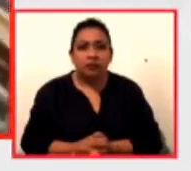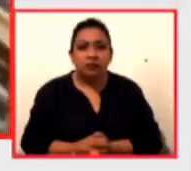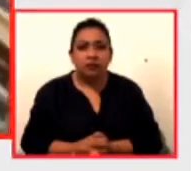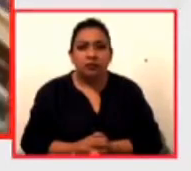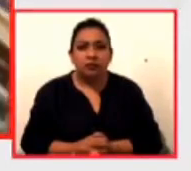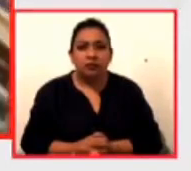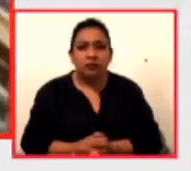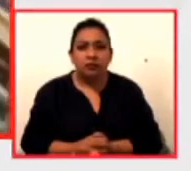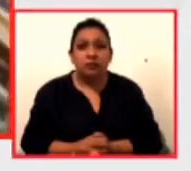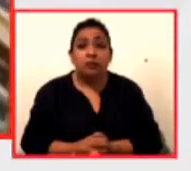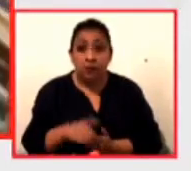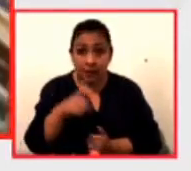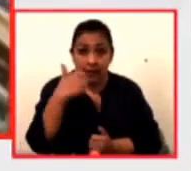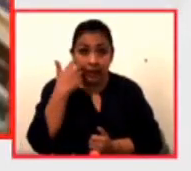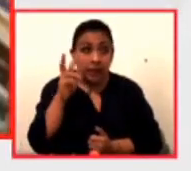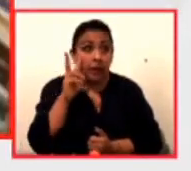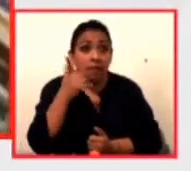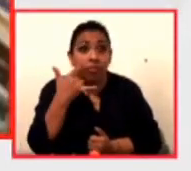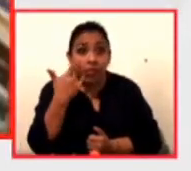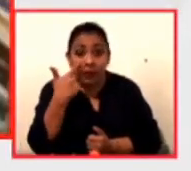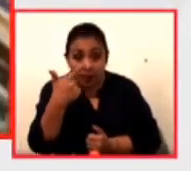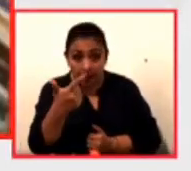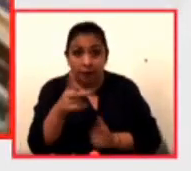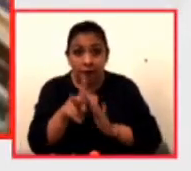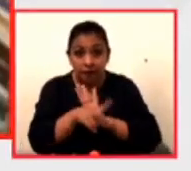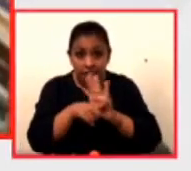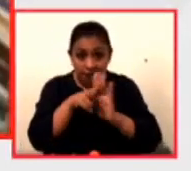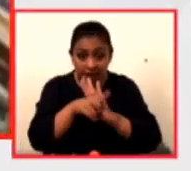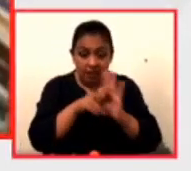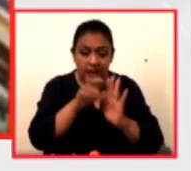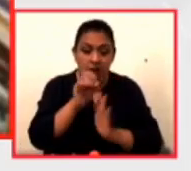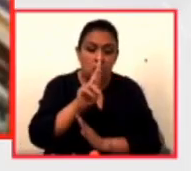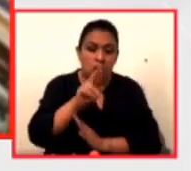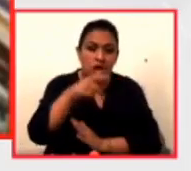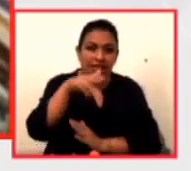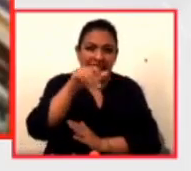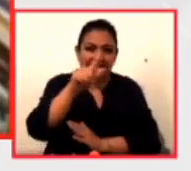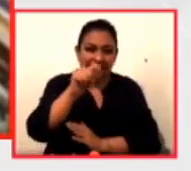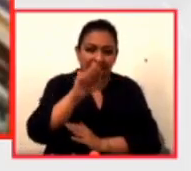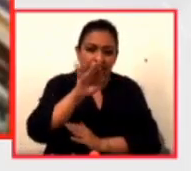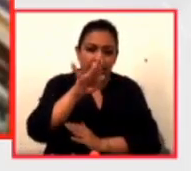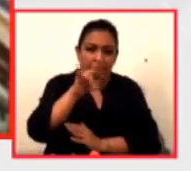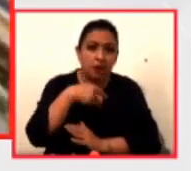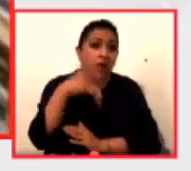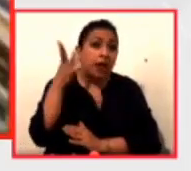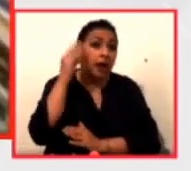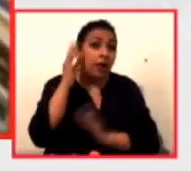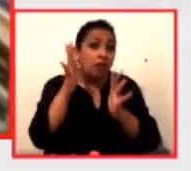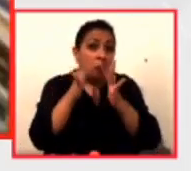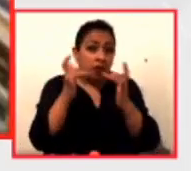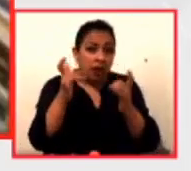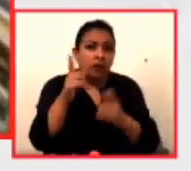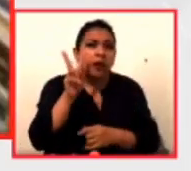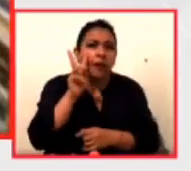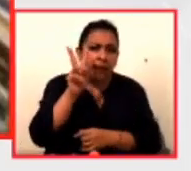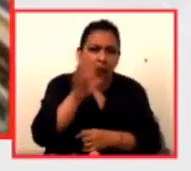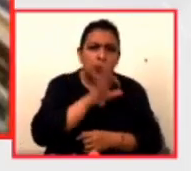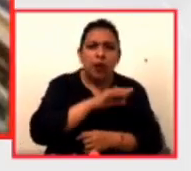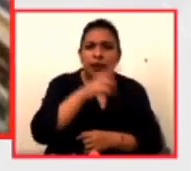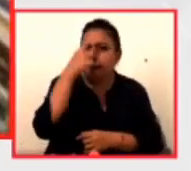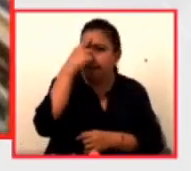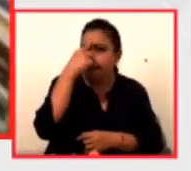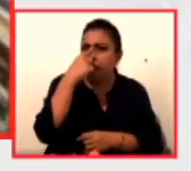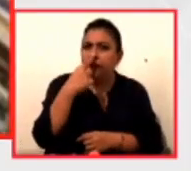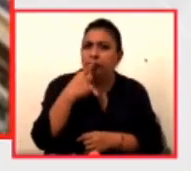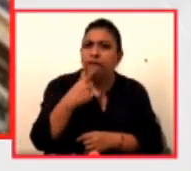si quieren ver le vidéo de la orquesta filarmónica de Radio France lo pueden ver tanto en el perfil de